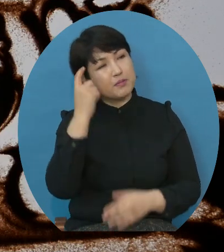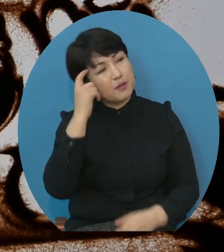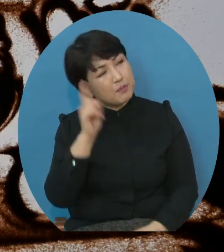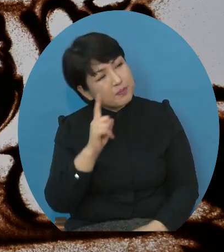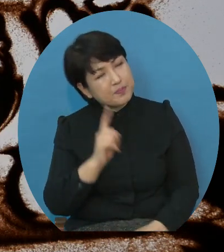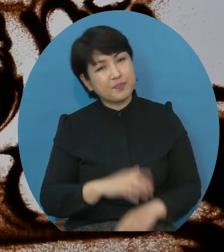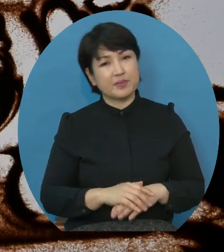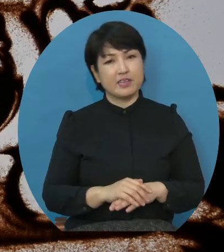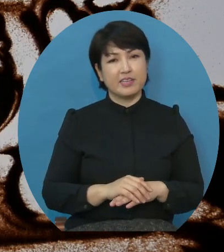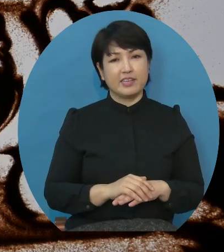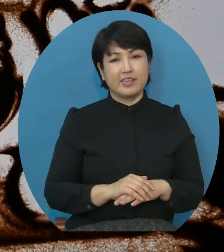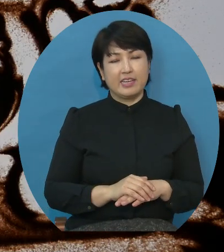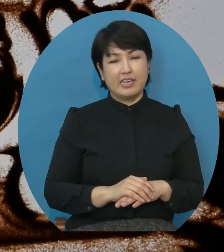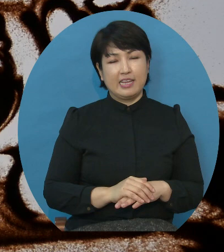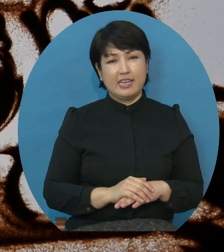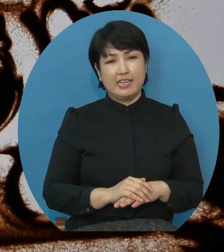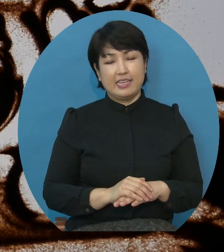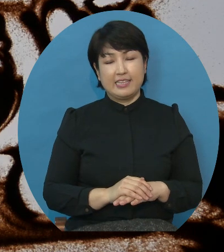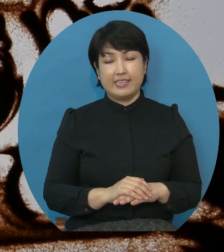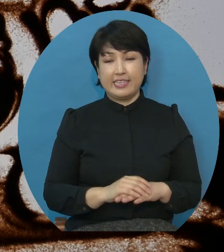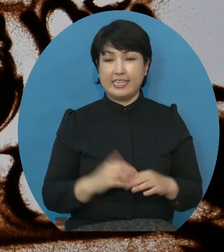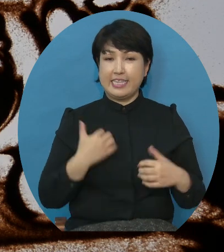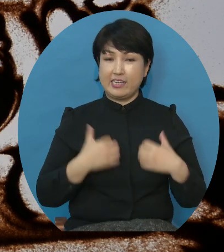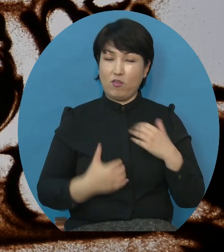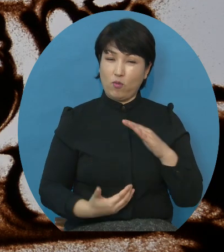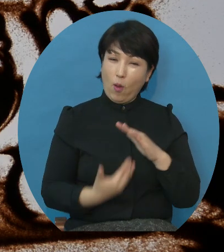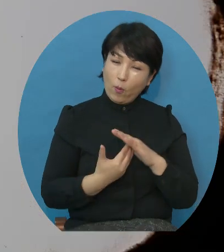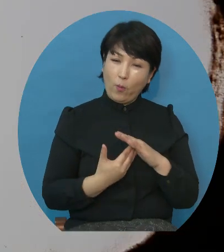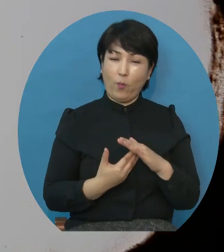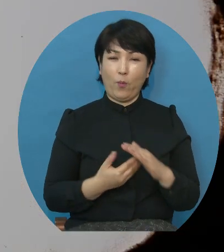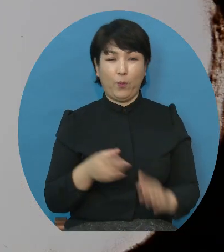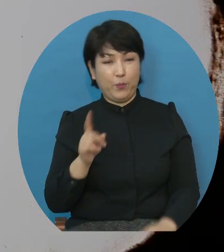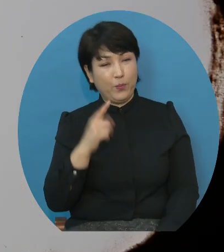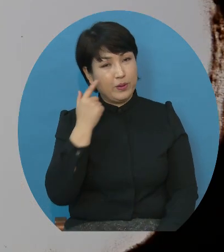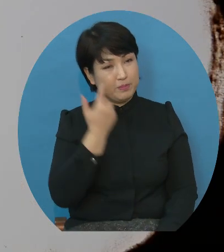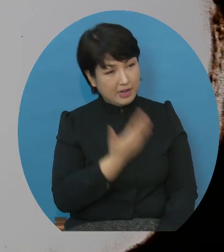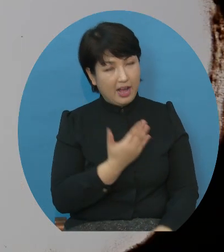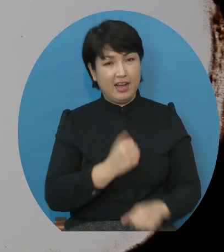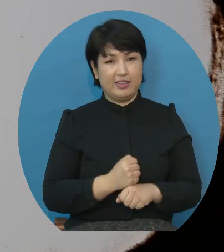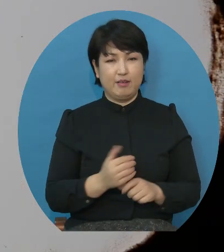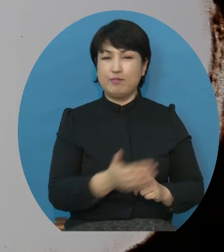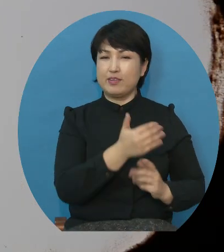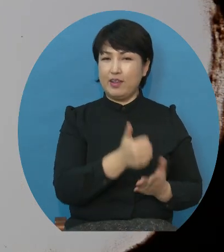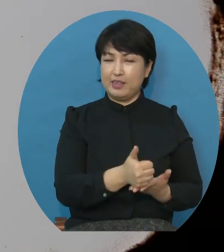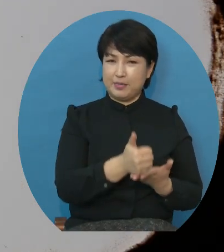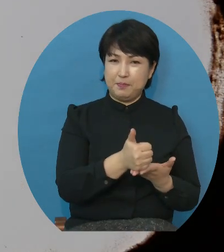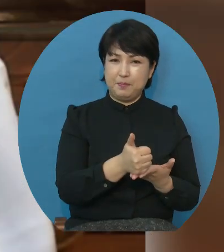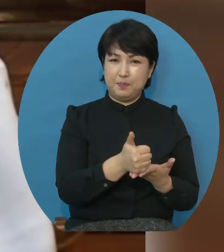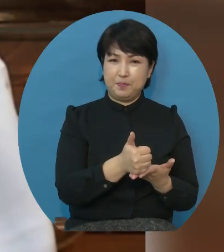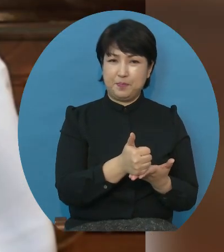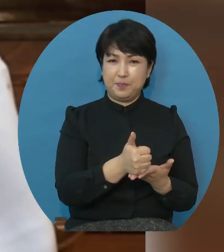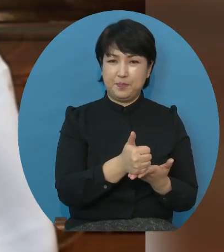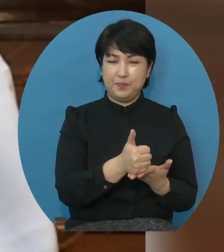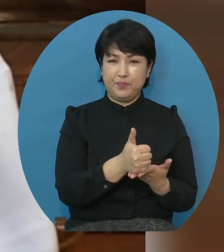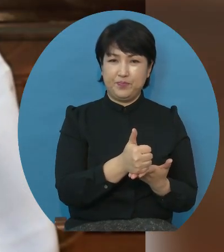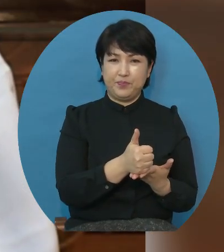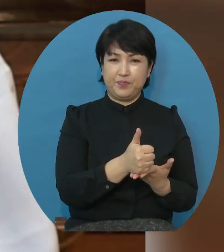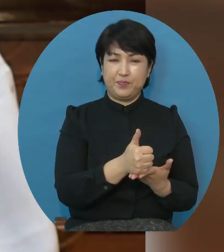생각합니까 어떤게 제일 즐거운 겁니까 이렇게 물었더니 부처님께서